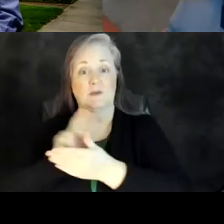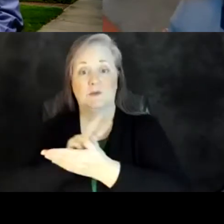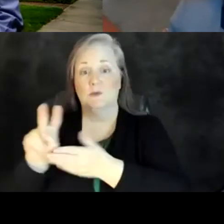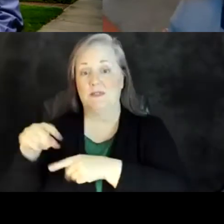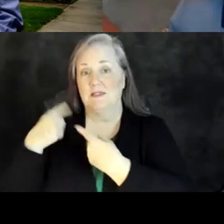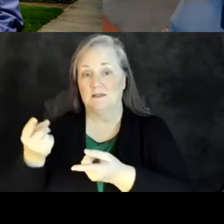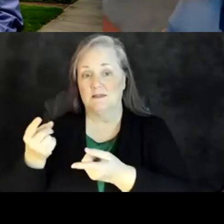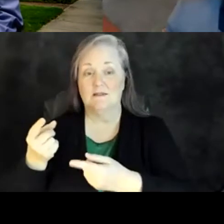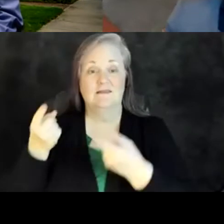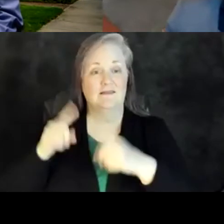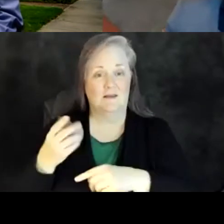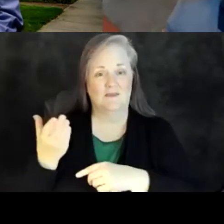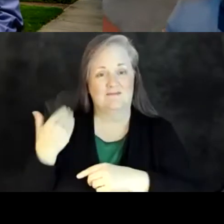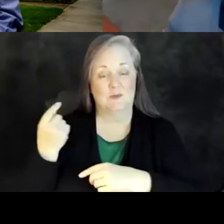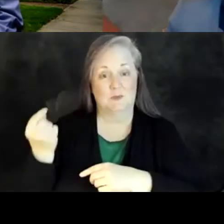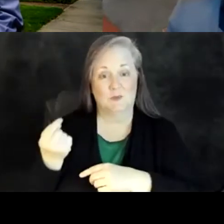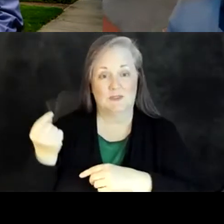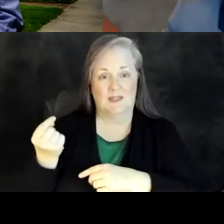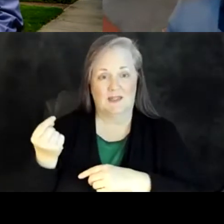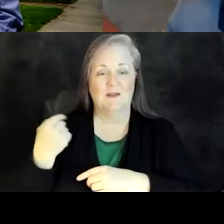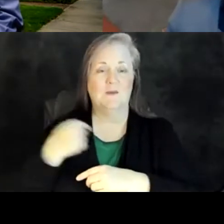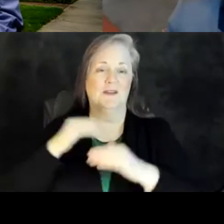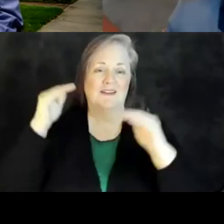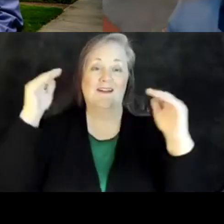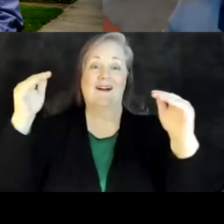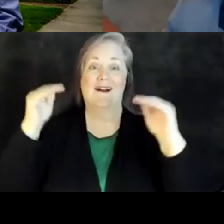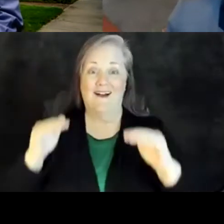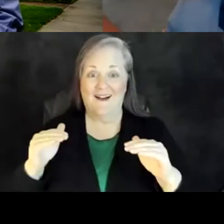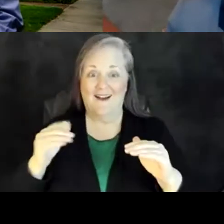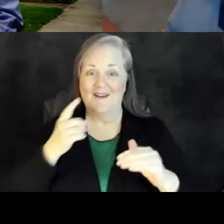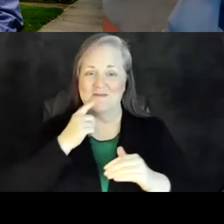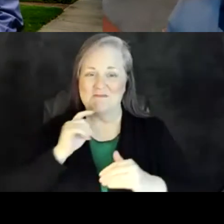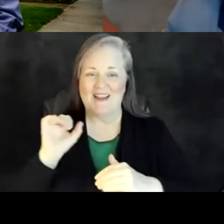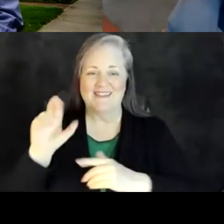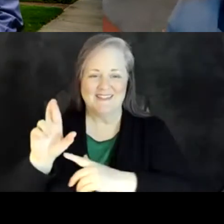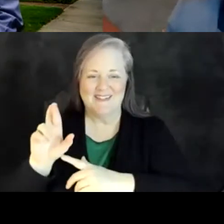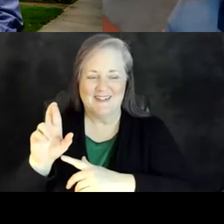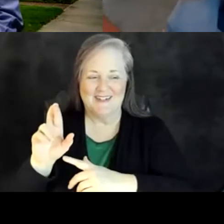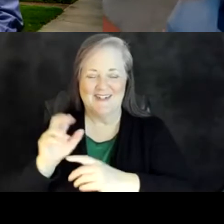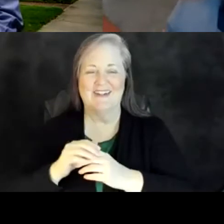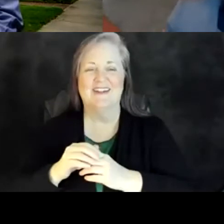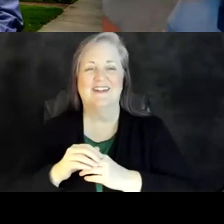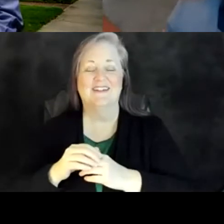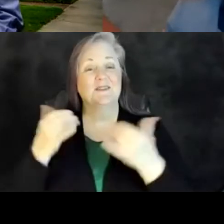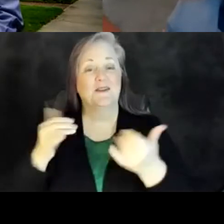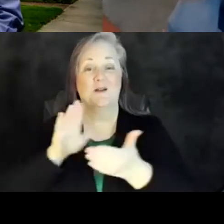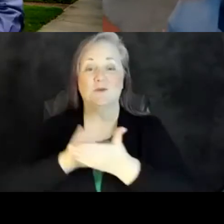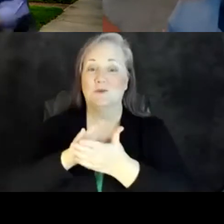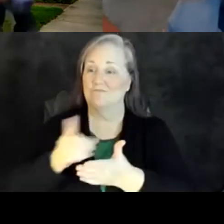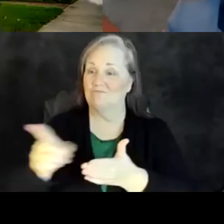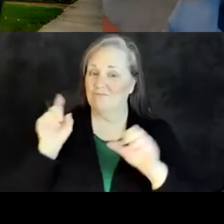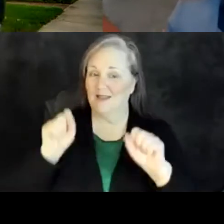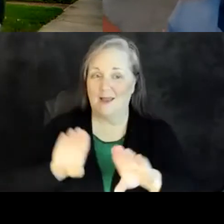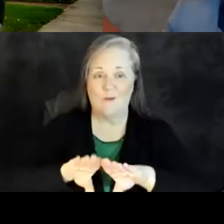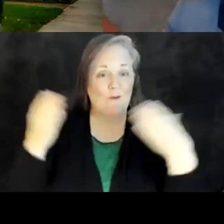On Tuesday, we were able to advance to the red tier, إلى which meant that schools are now able to open. All